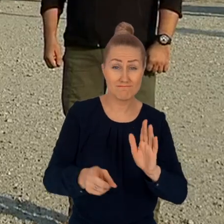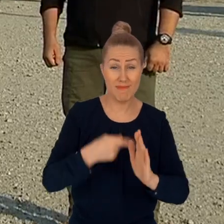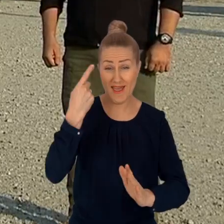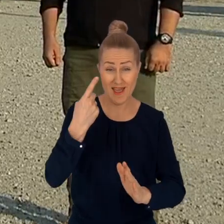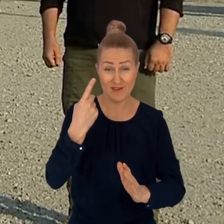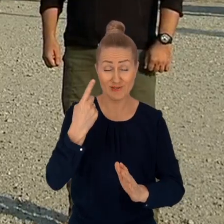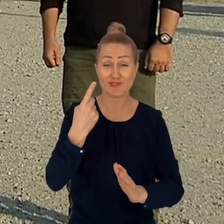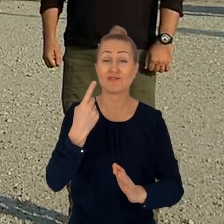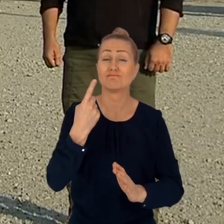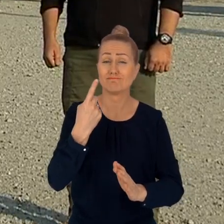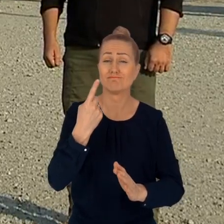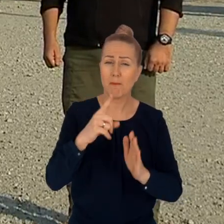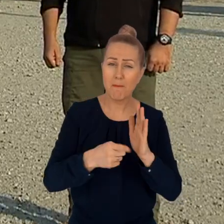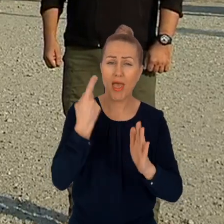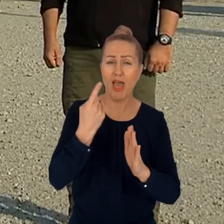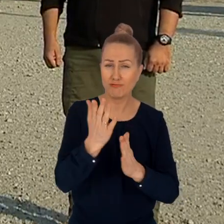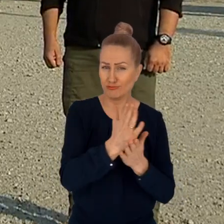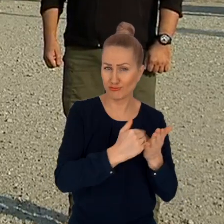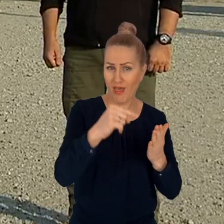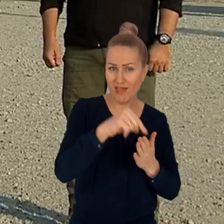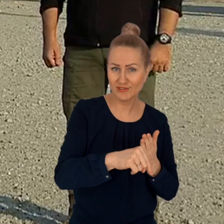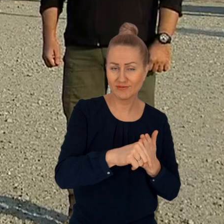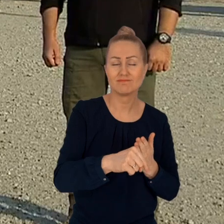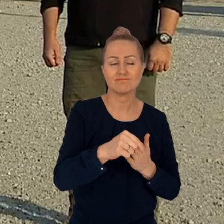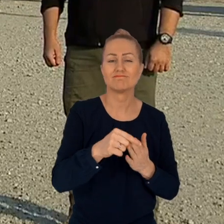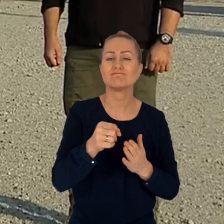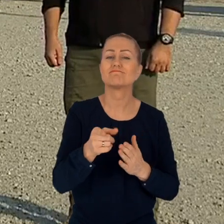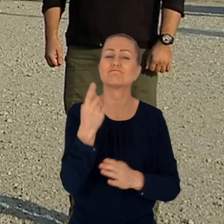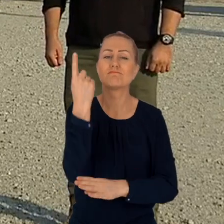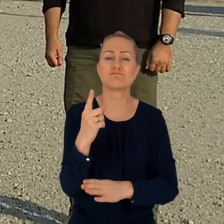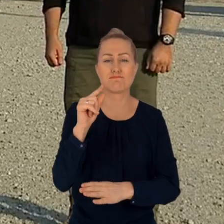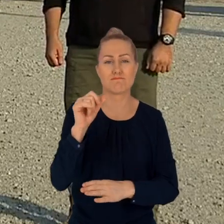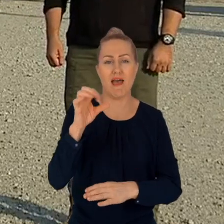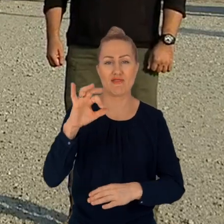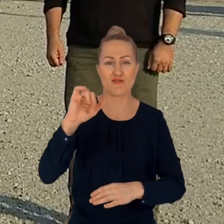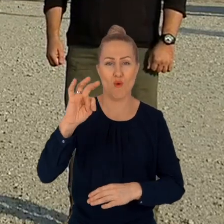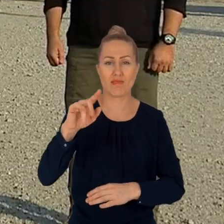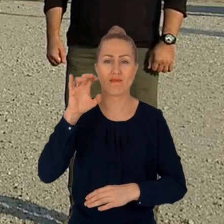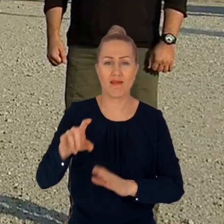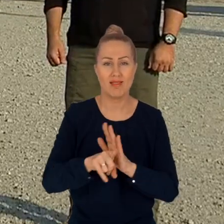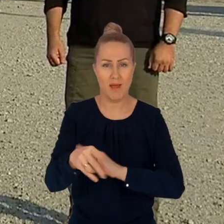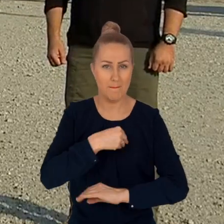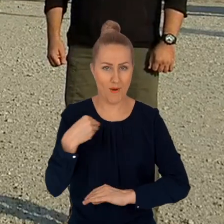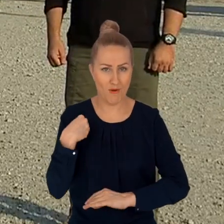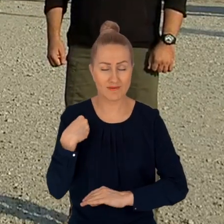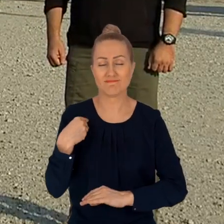pierwszej części systemu Patriot dla Polski, czyli jak my mówimy w